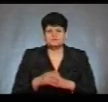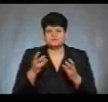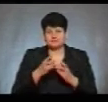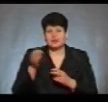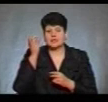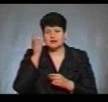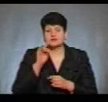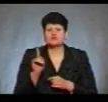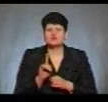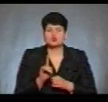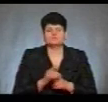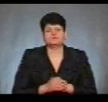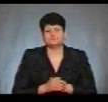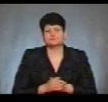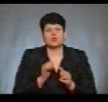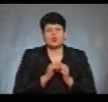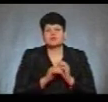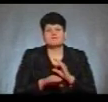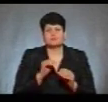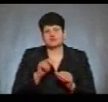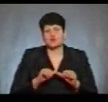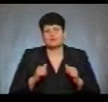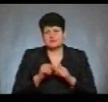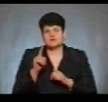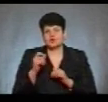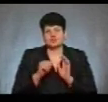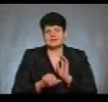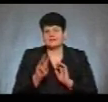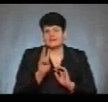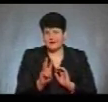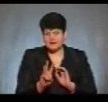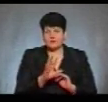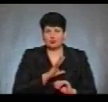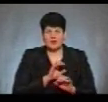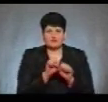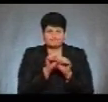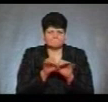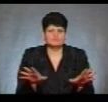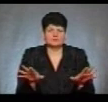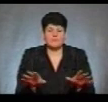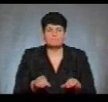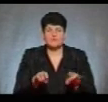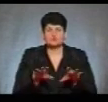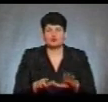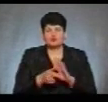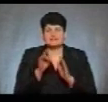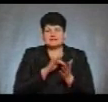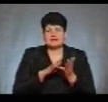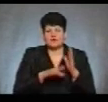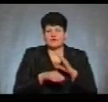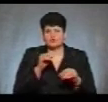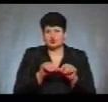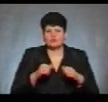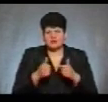що окружна виборча комісія, 163-я, вона була розпущена постановою Центральної виборчої комісії через те, що вони